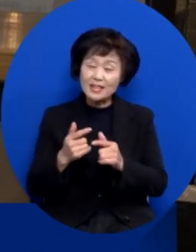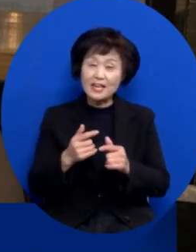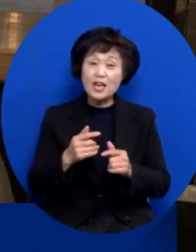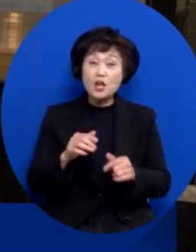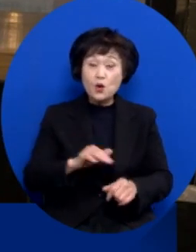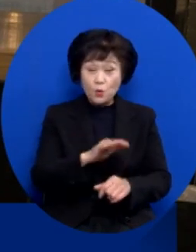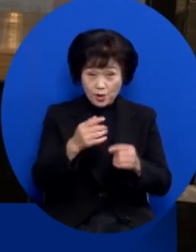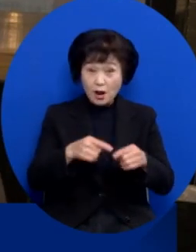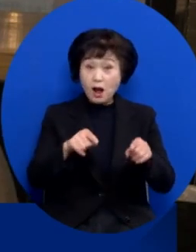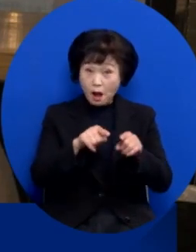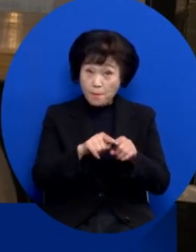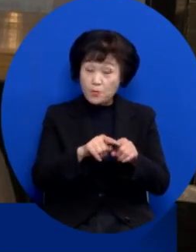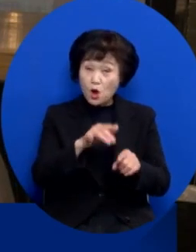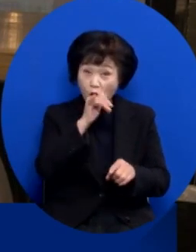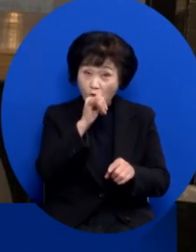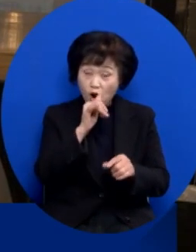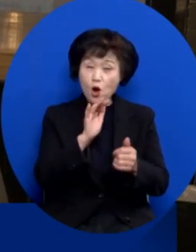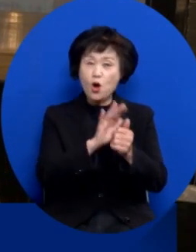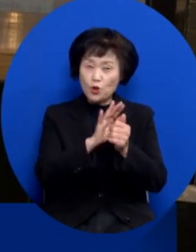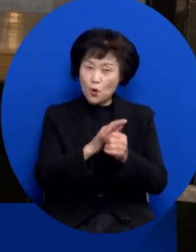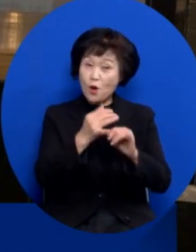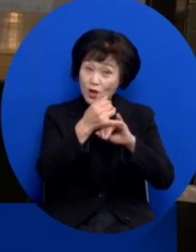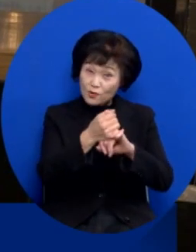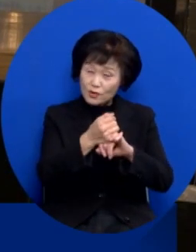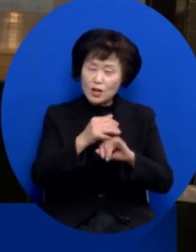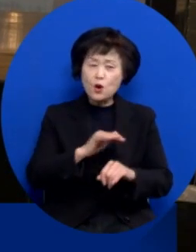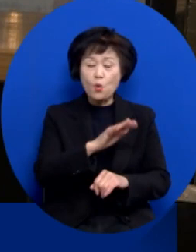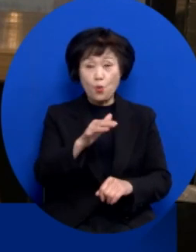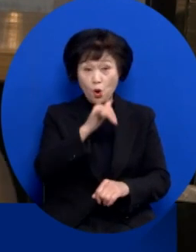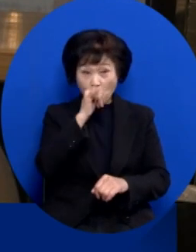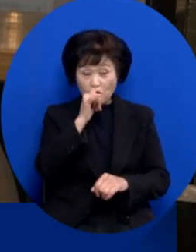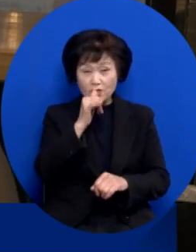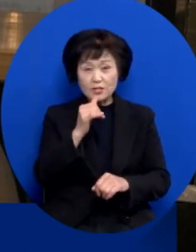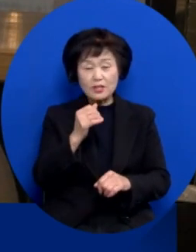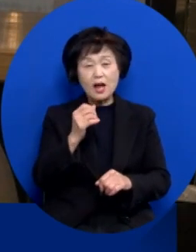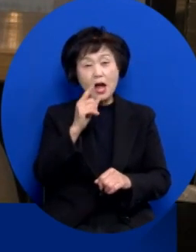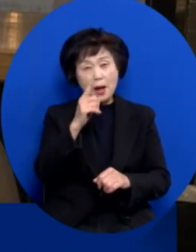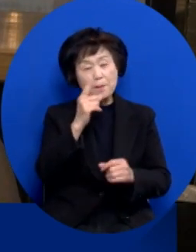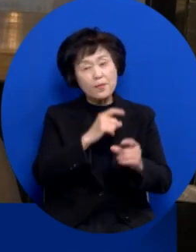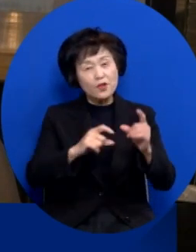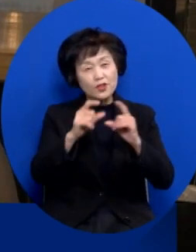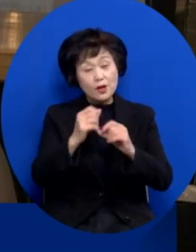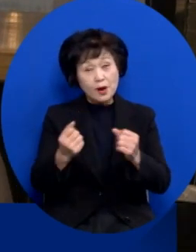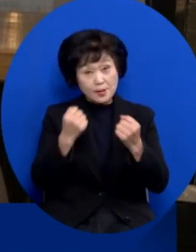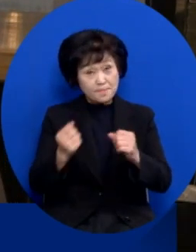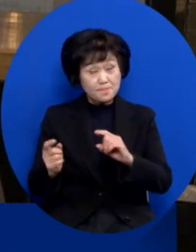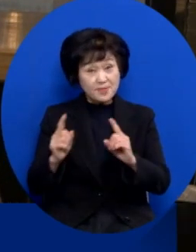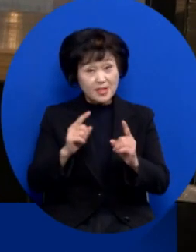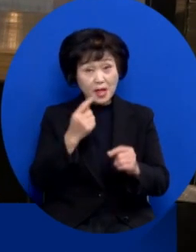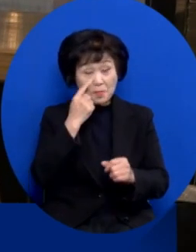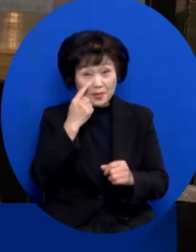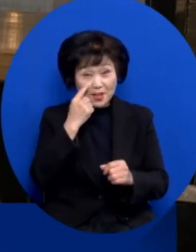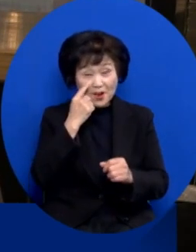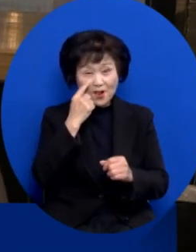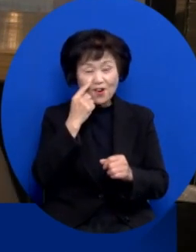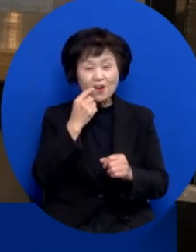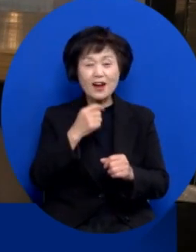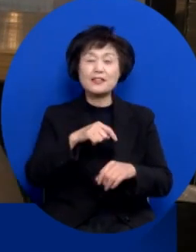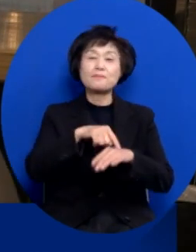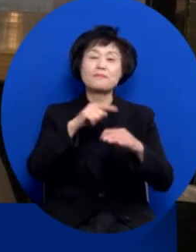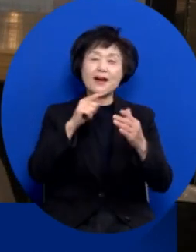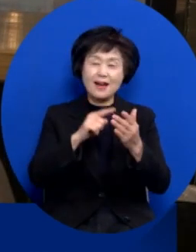할게요. 우리가 도와줄게요. 우리가 있으니까 한 번 더 힘을 내보세요 라고 주는 사인이라고